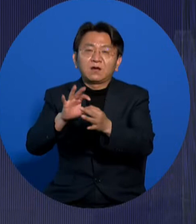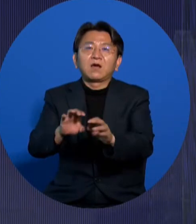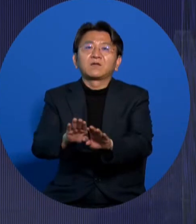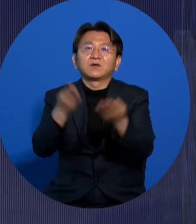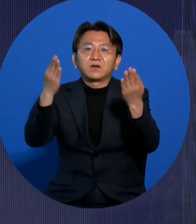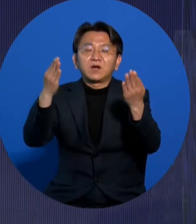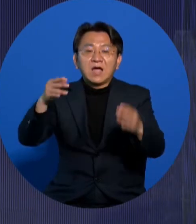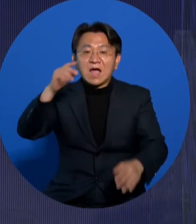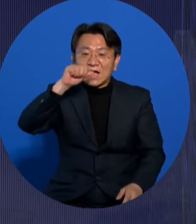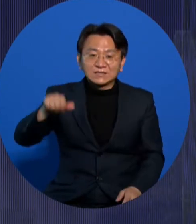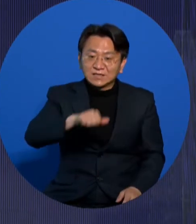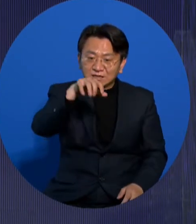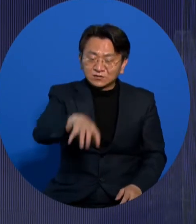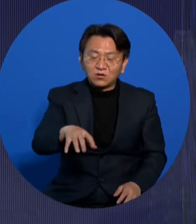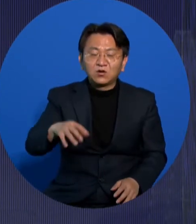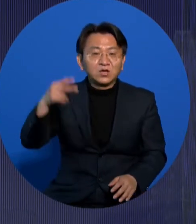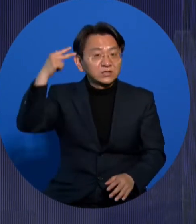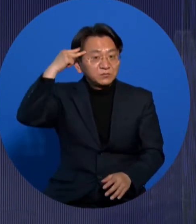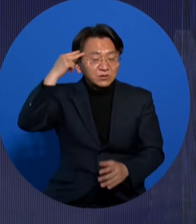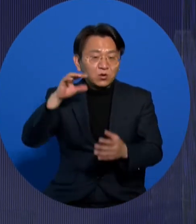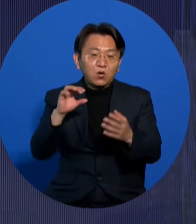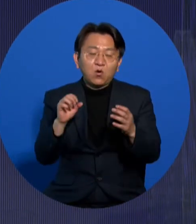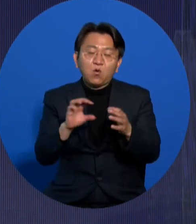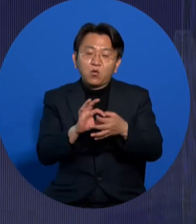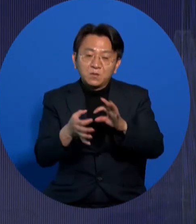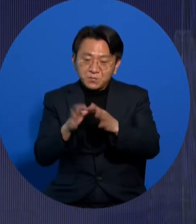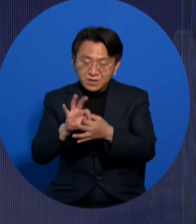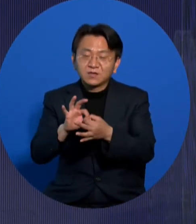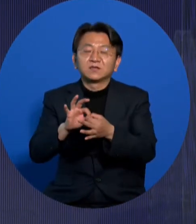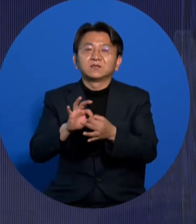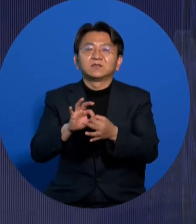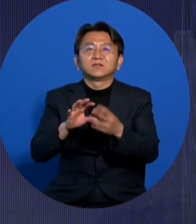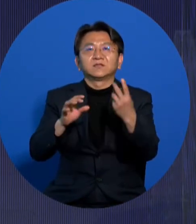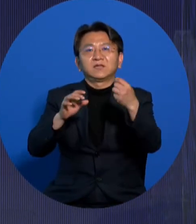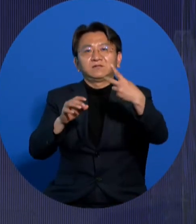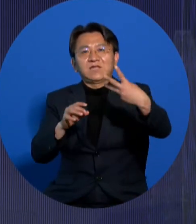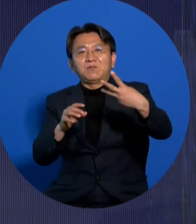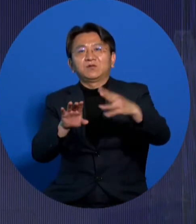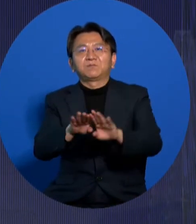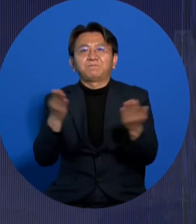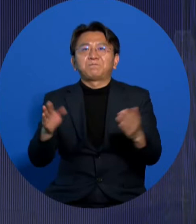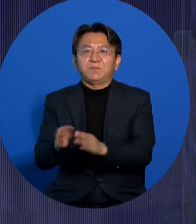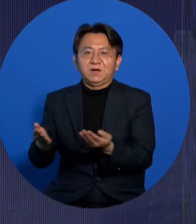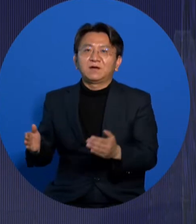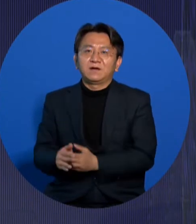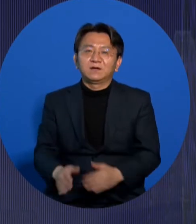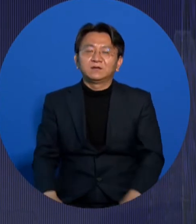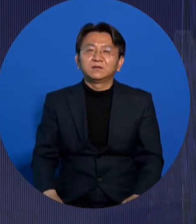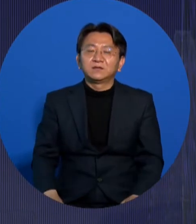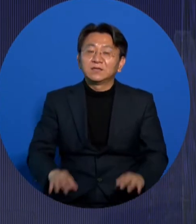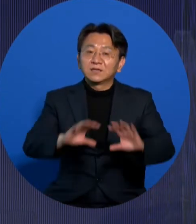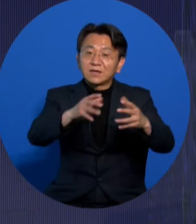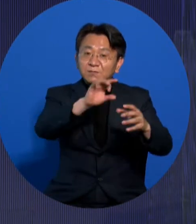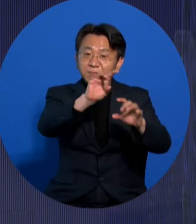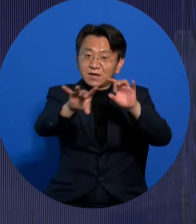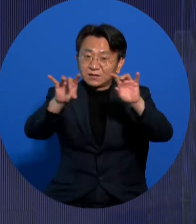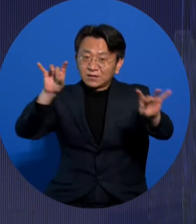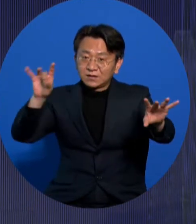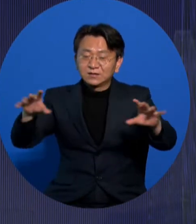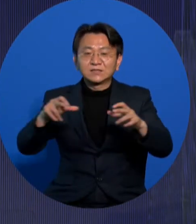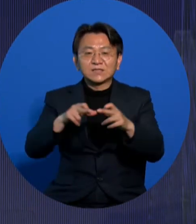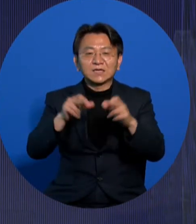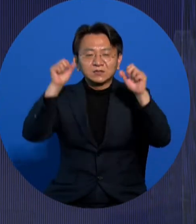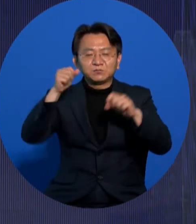총 3번의 스페셜 올림픽이 개최되었습니다. 이를 통해 각 나라에서는 장애인 스포츠에